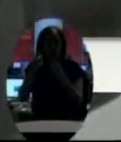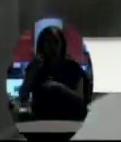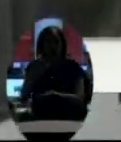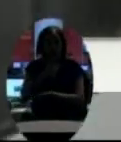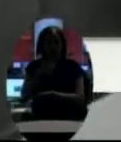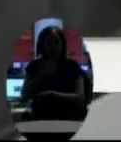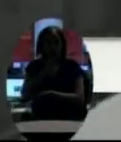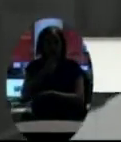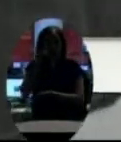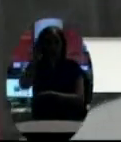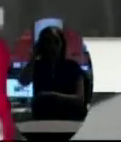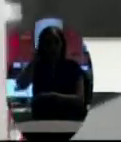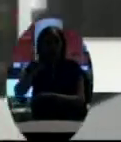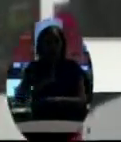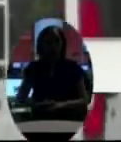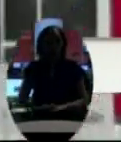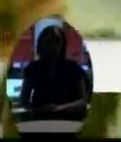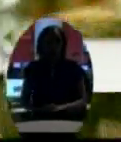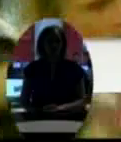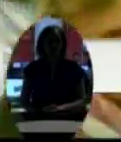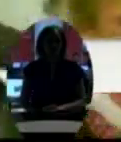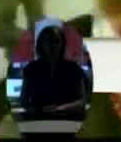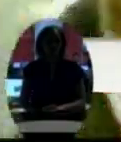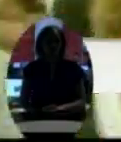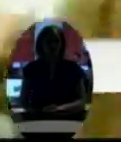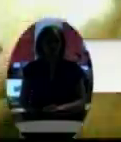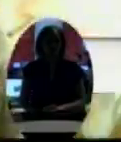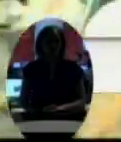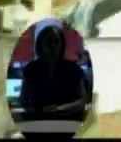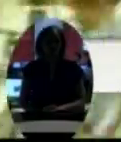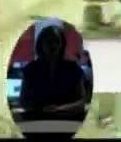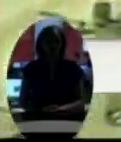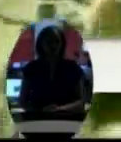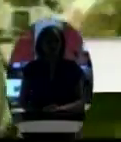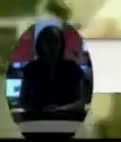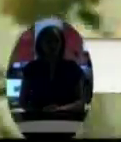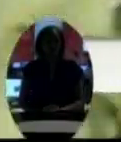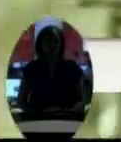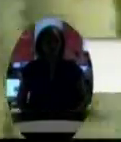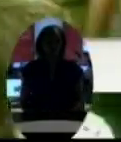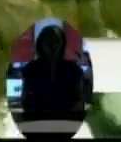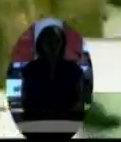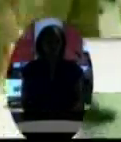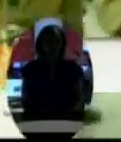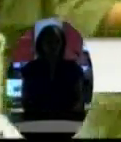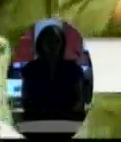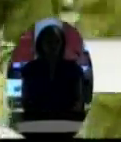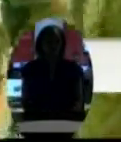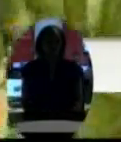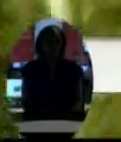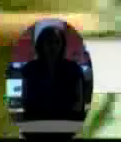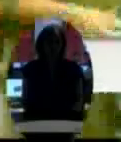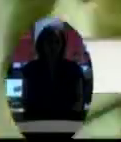מדינת ישראל, או לפגוע בביטחון המדינה. השר צחי הנגבי הבהיר בדיון כי לקראת הקריאה הראשונה